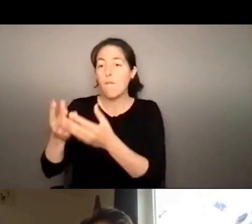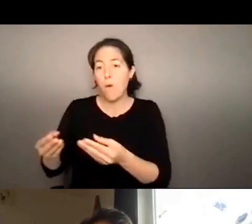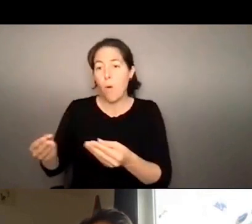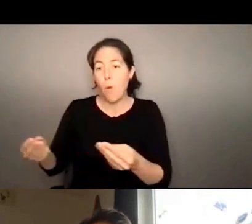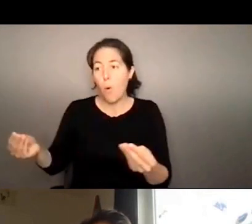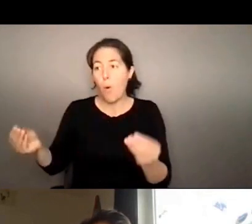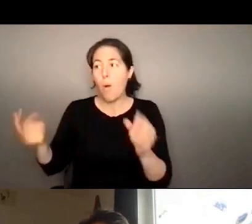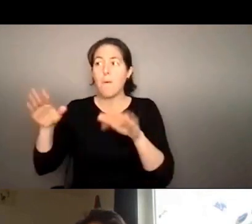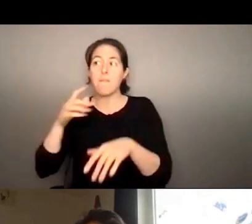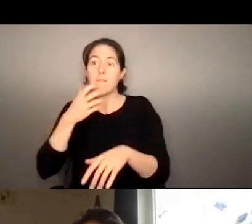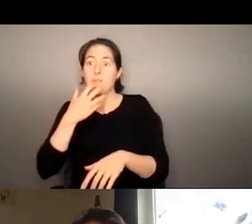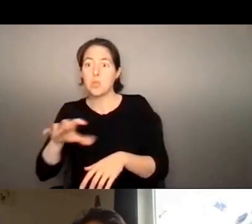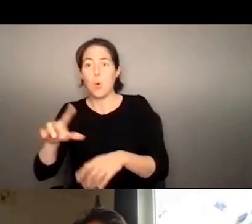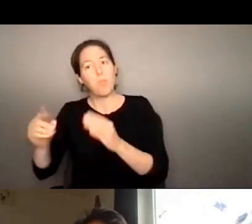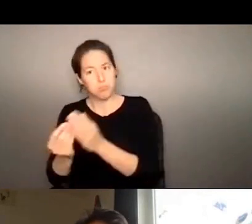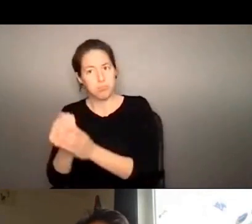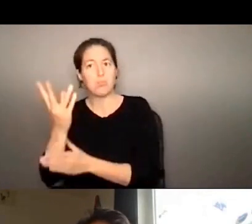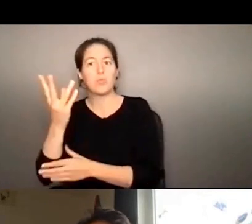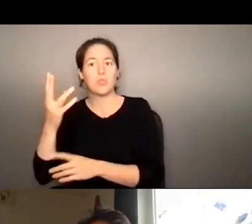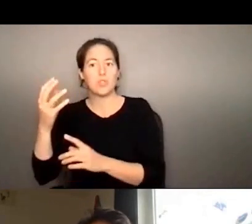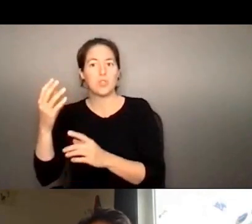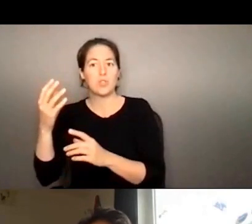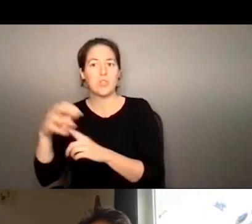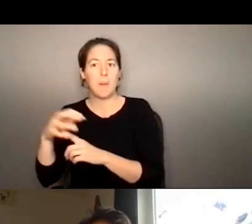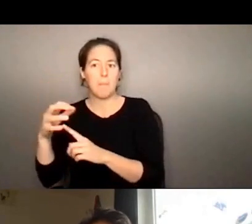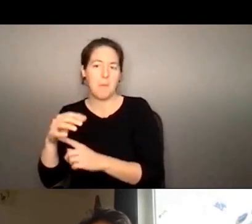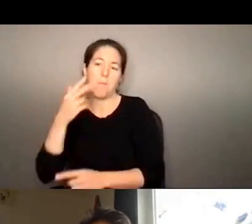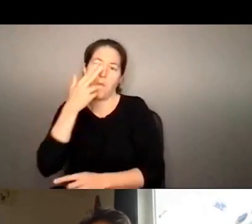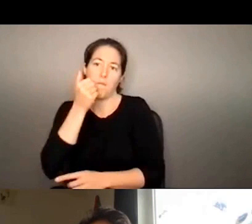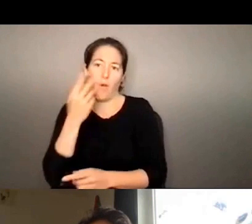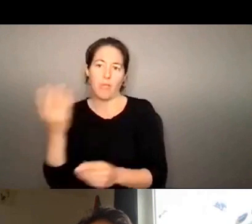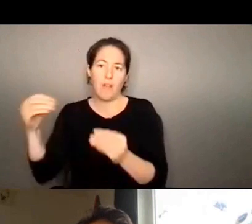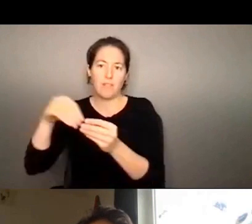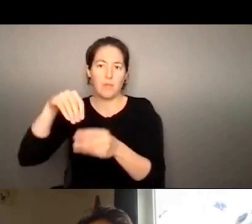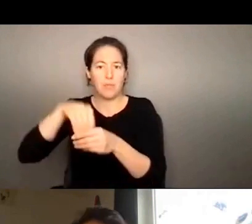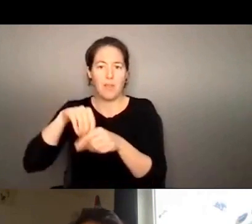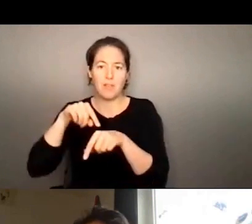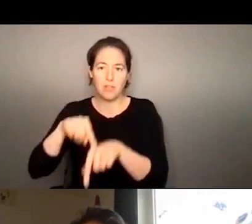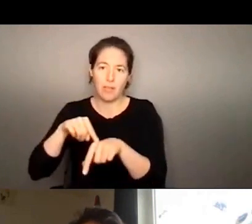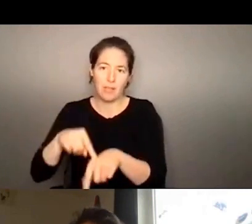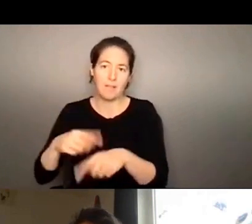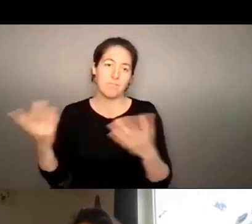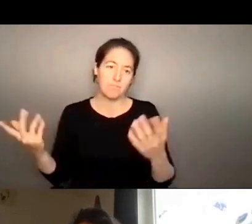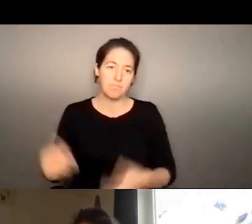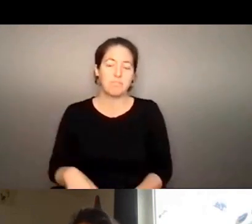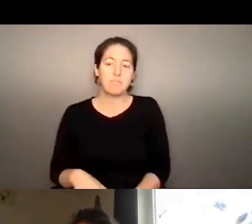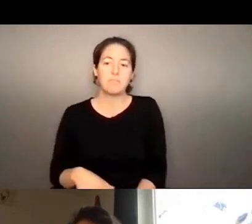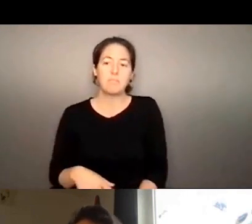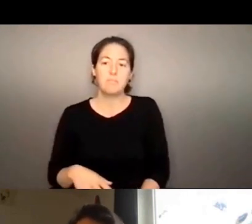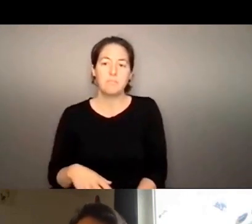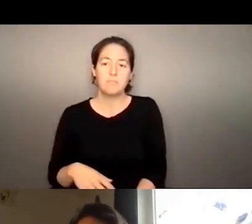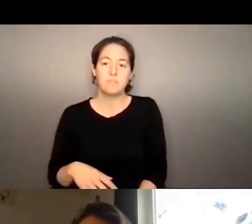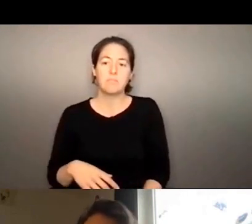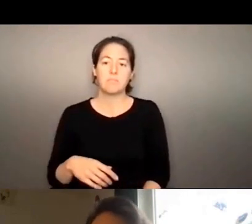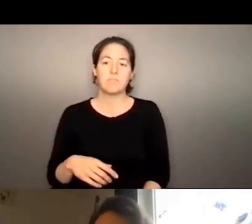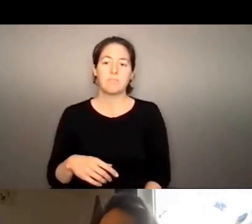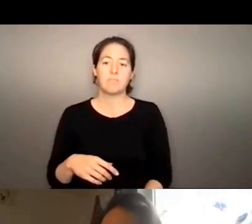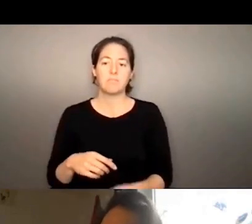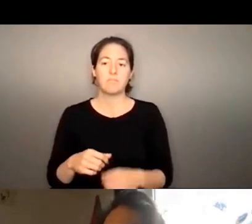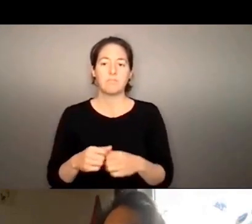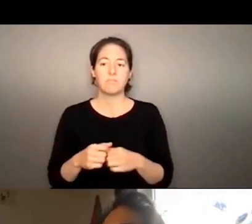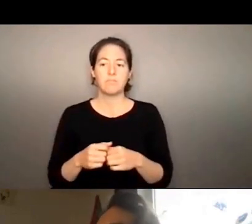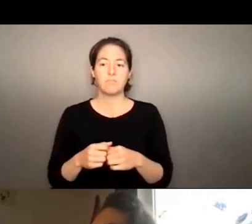chose d'assez intéressant pour moi là, à intégrer au jardin. Mais ça, on va y revenir, c'est ça, dans